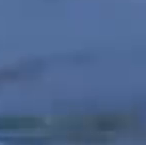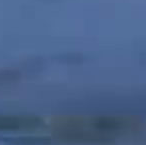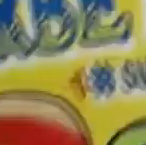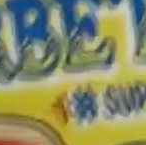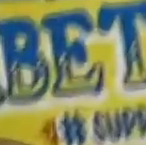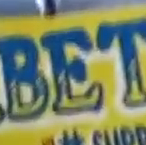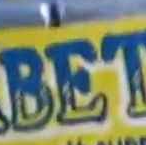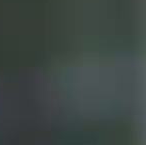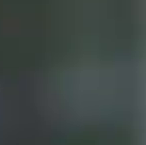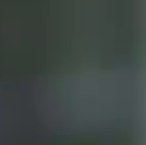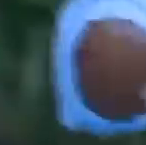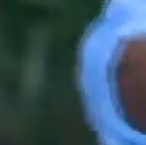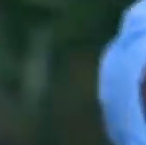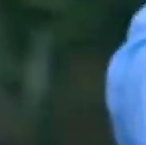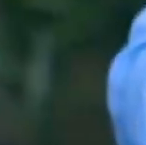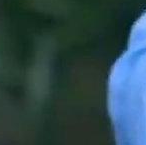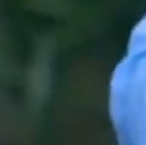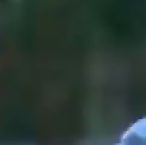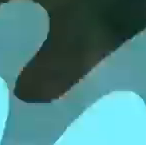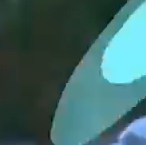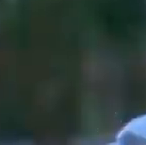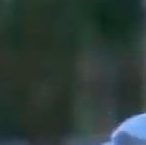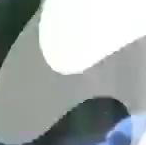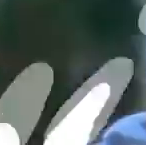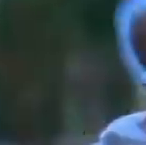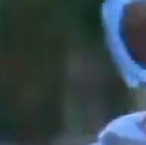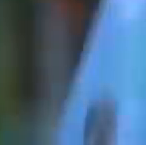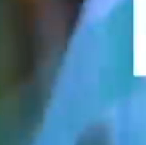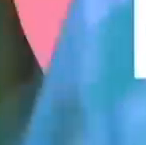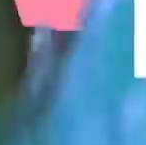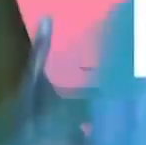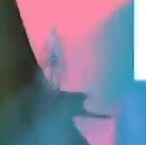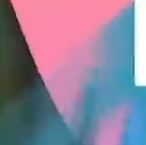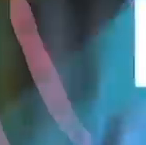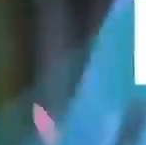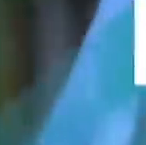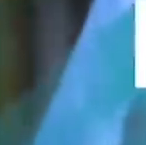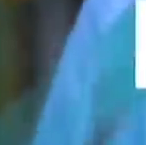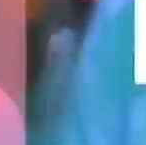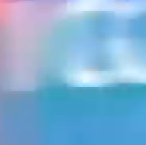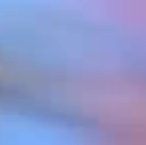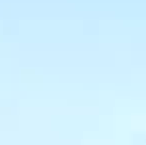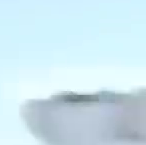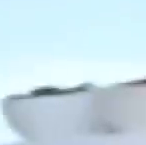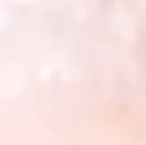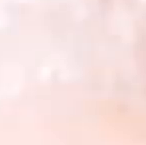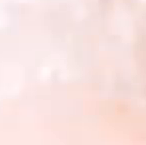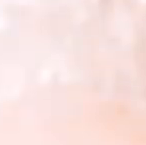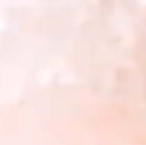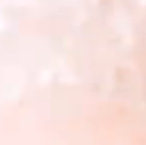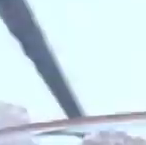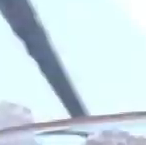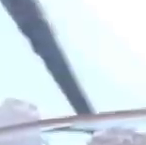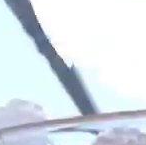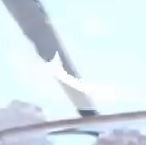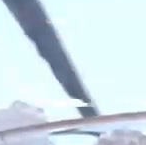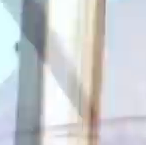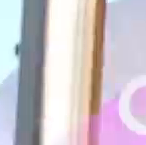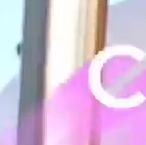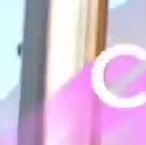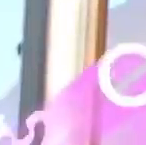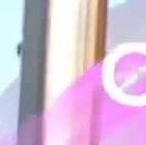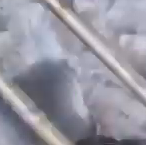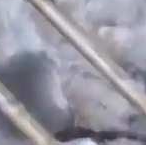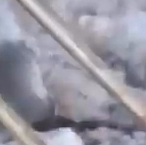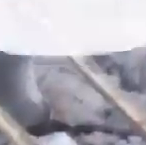sa pagkising sa umaga, iba kung nauuna ka. Sa pagbangon pa